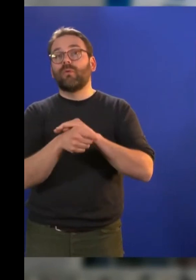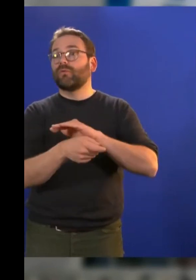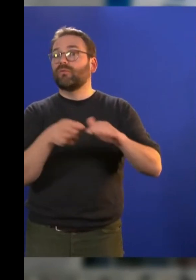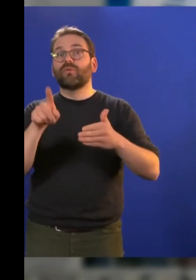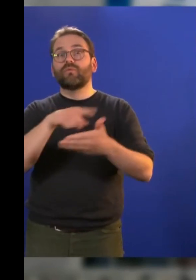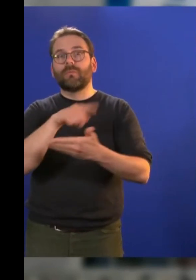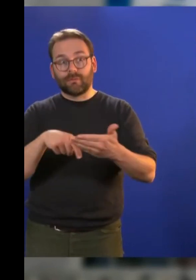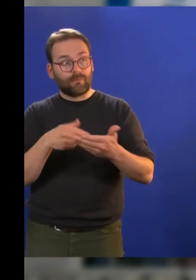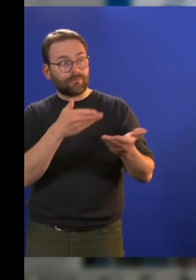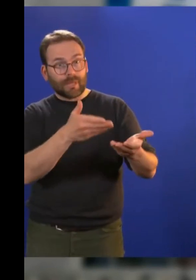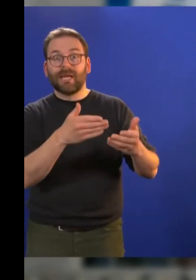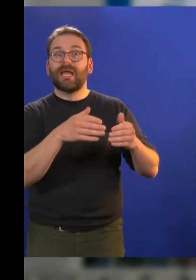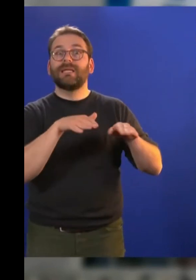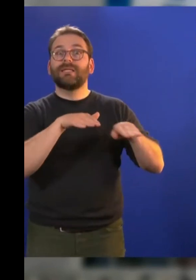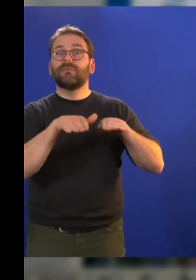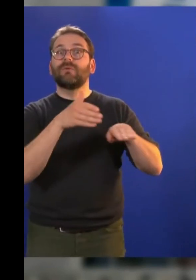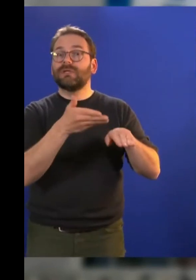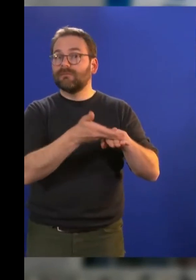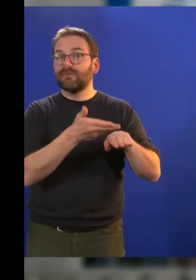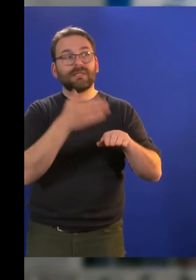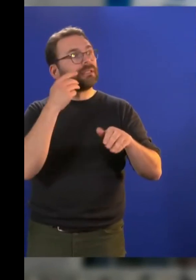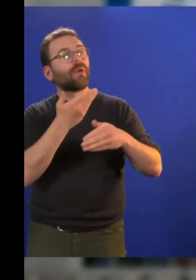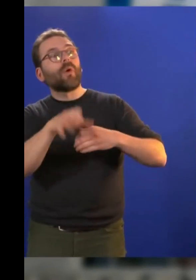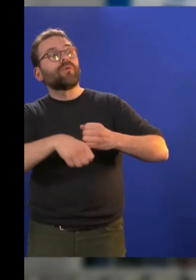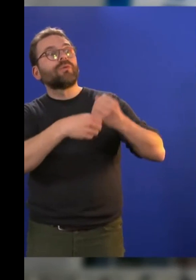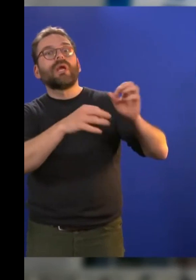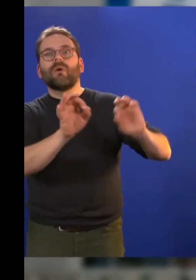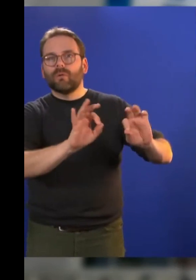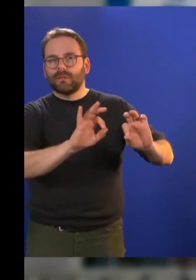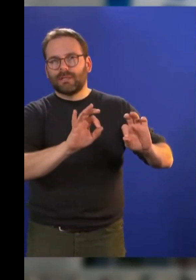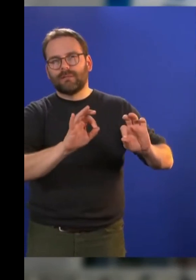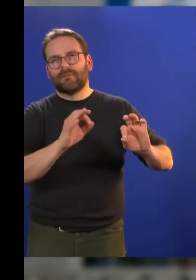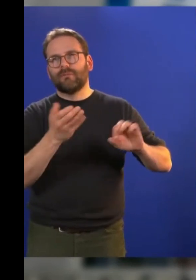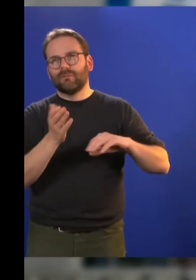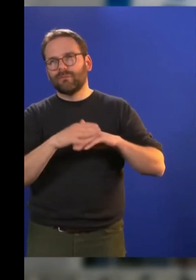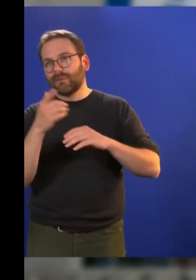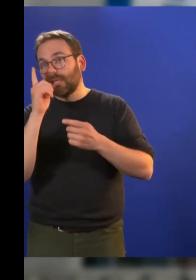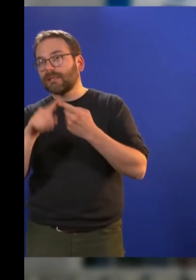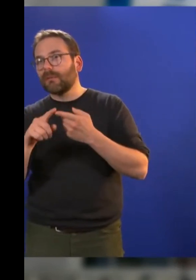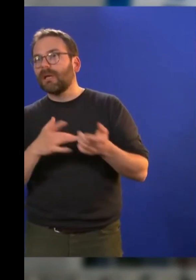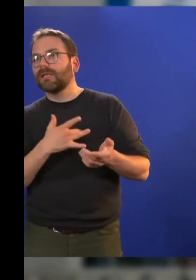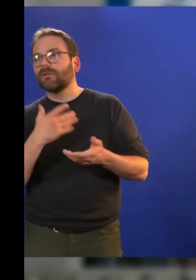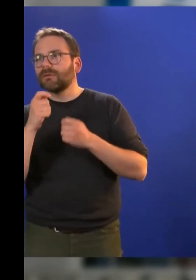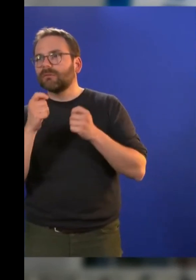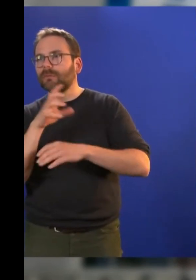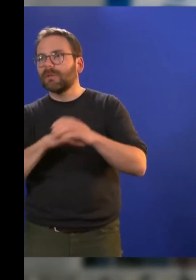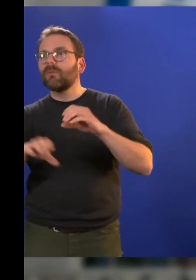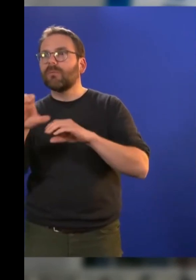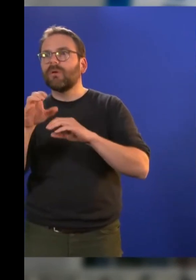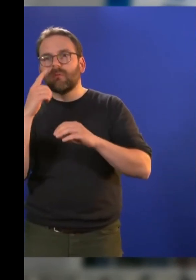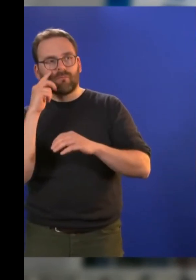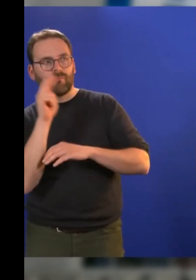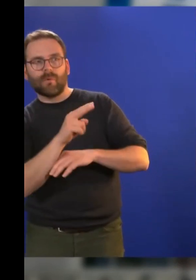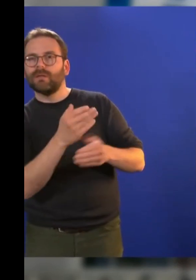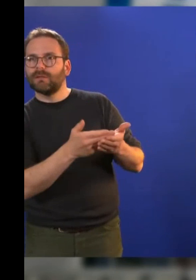à ce que ce dispositif, si d'autres soutiens ne trouvent pas, et je trouve que ce serait un beau sujet de notre métropole de s'en